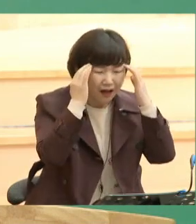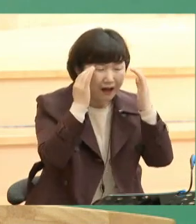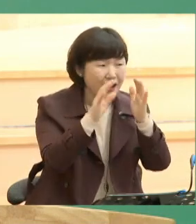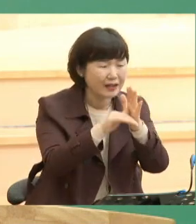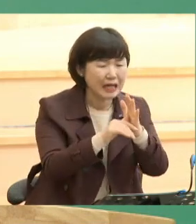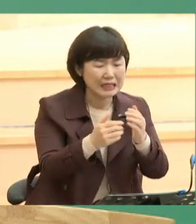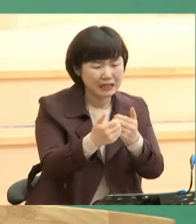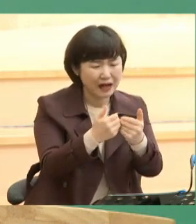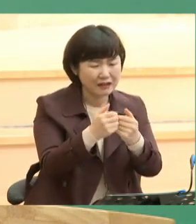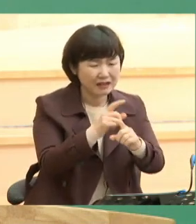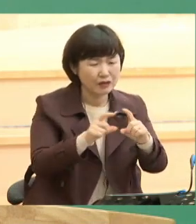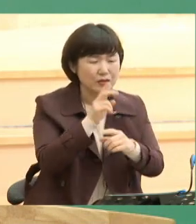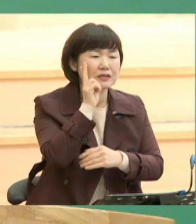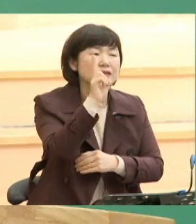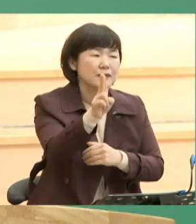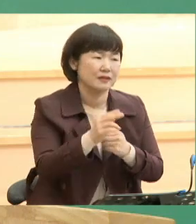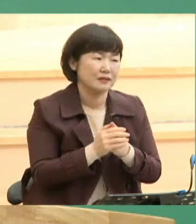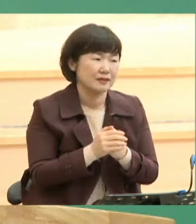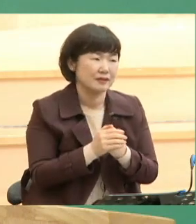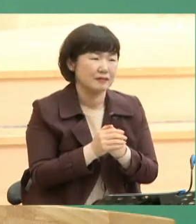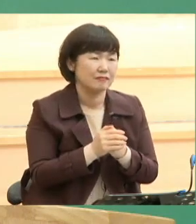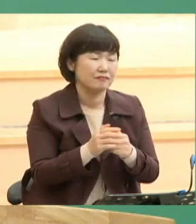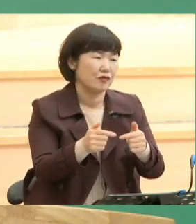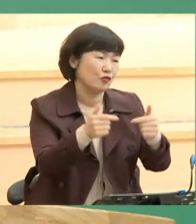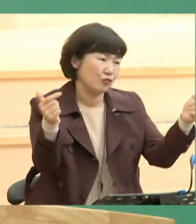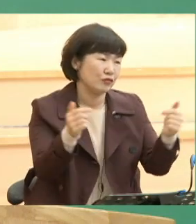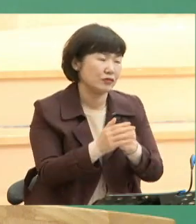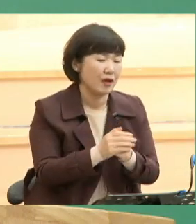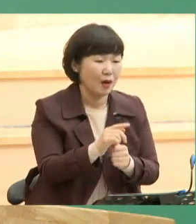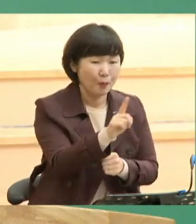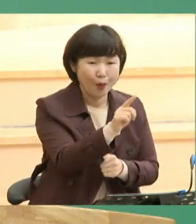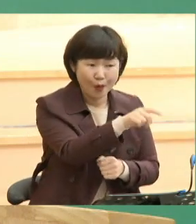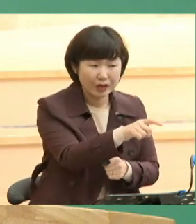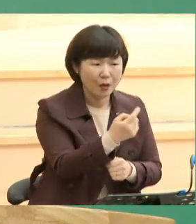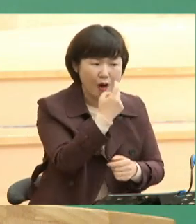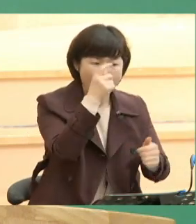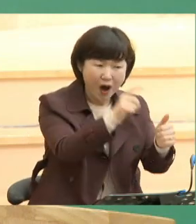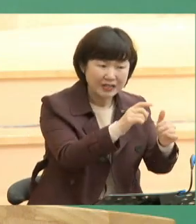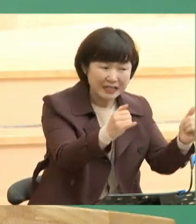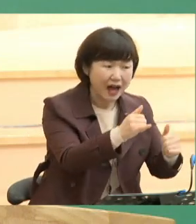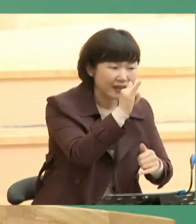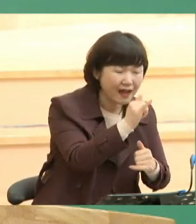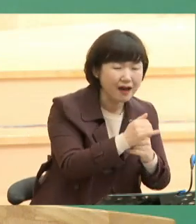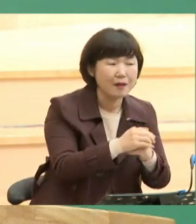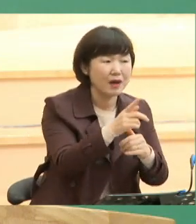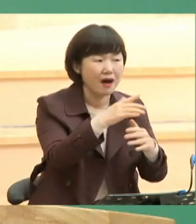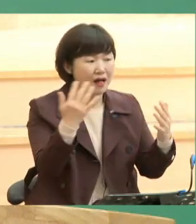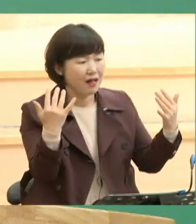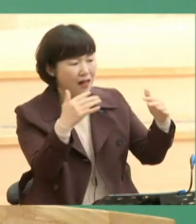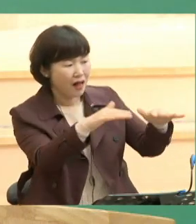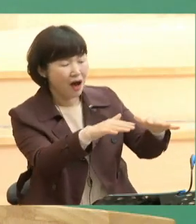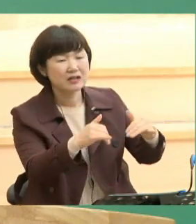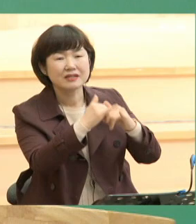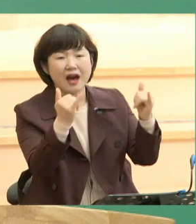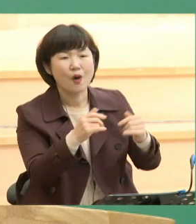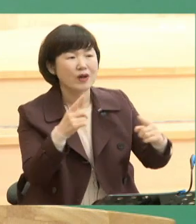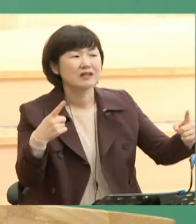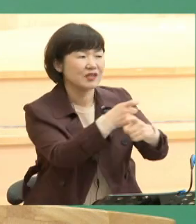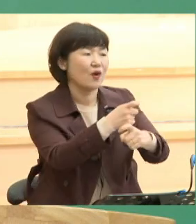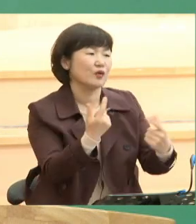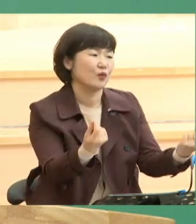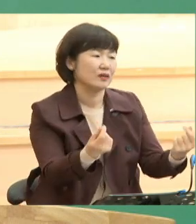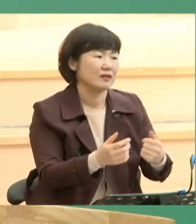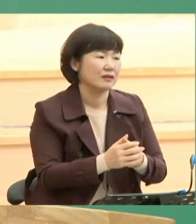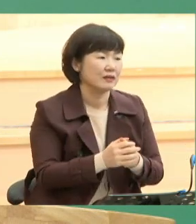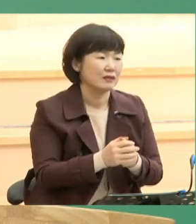더 깊어져 써 어디 확진 자가 떴다 그럼 어떻게 되요 그 시설은 공공의 적 2 아 완전